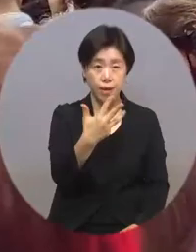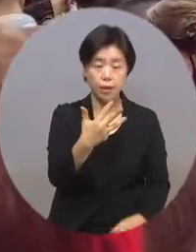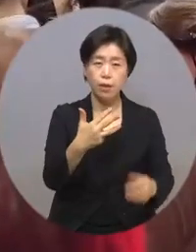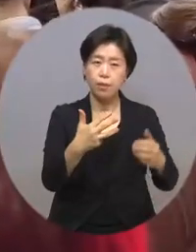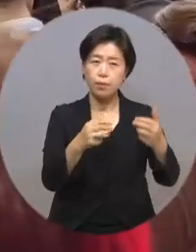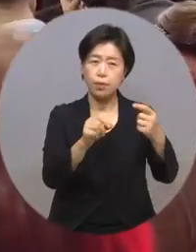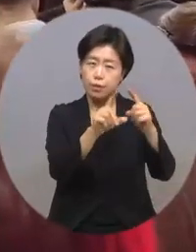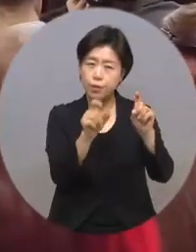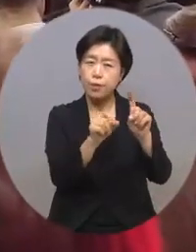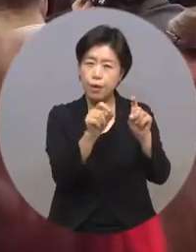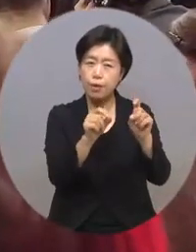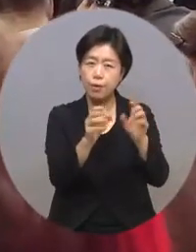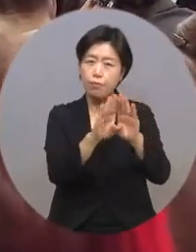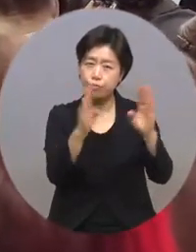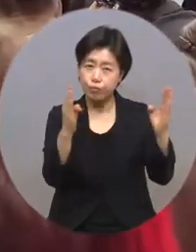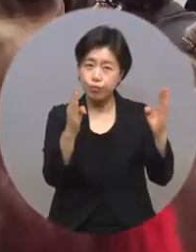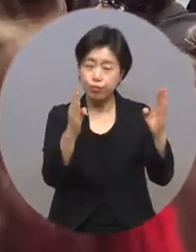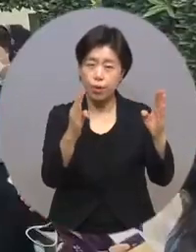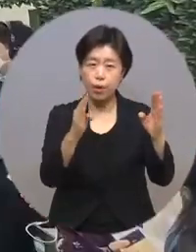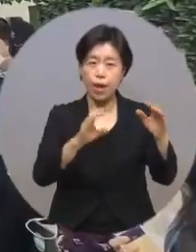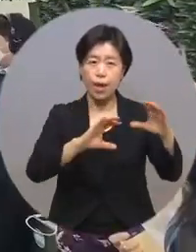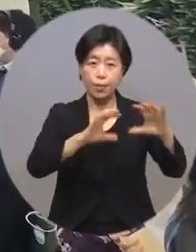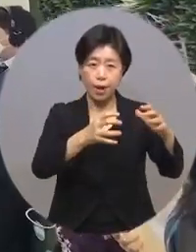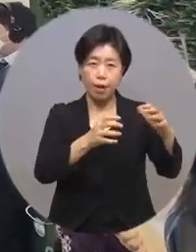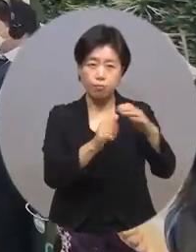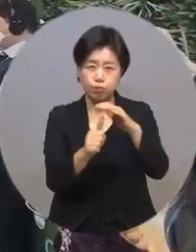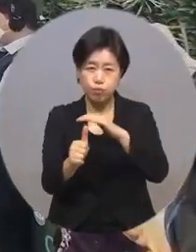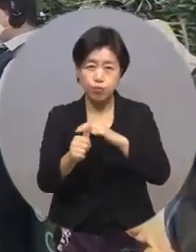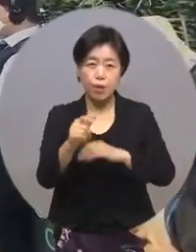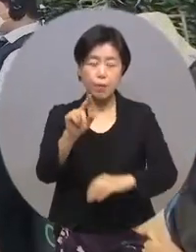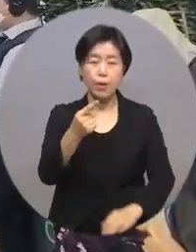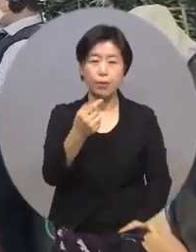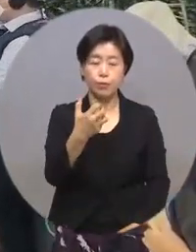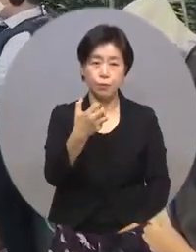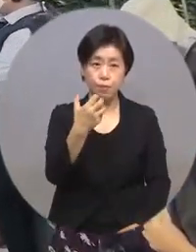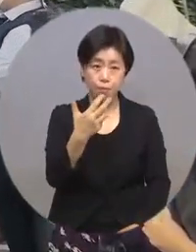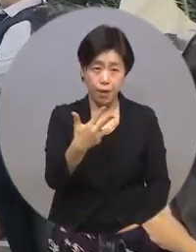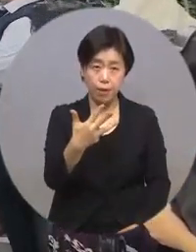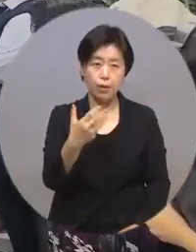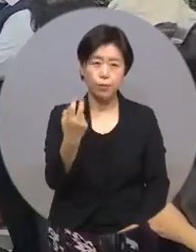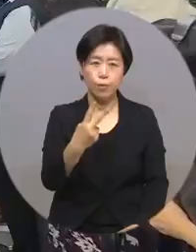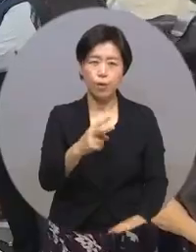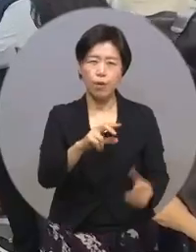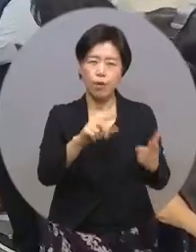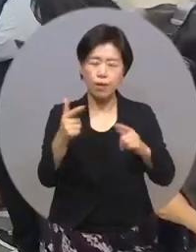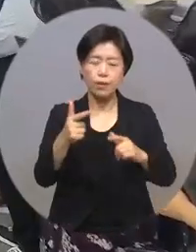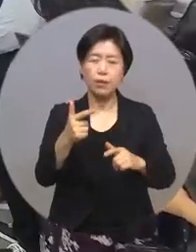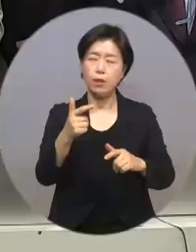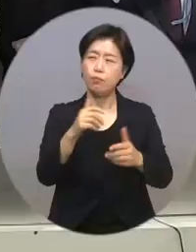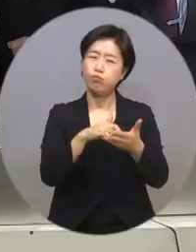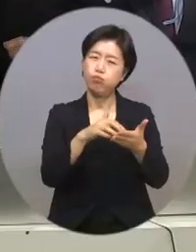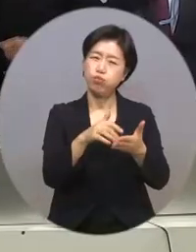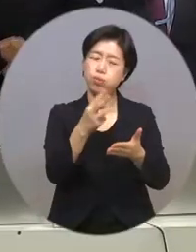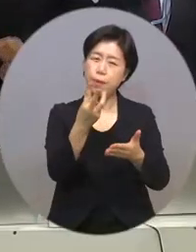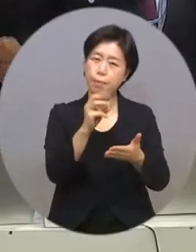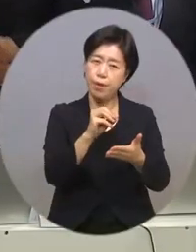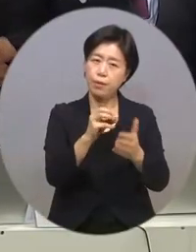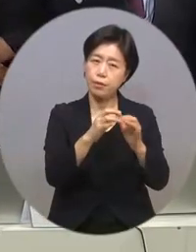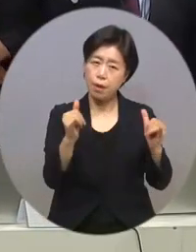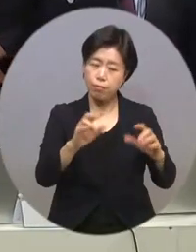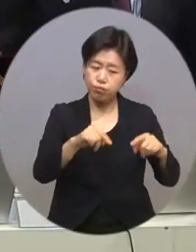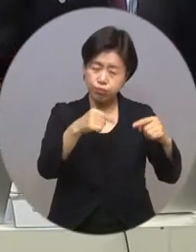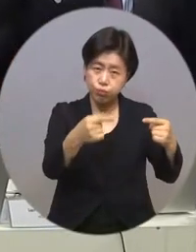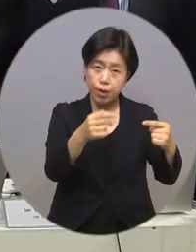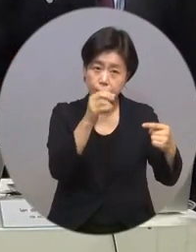예정으로 198개국 정부 대표 국제기구 비정부조직 언론 등 약 3만여 명이